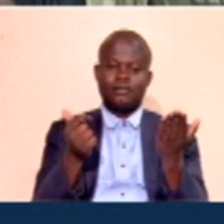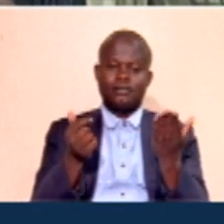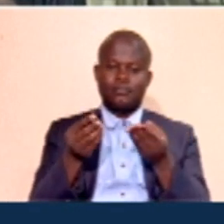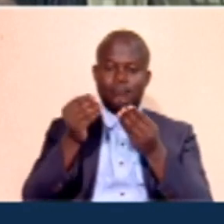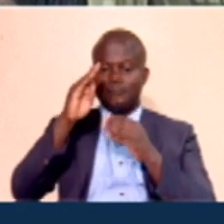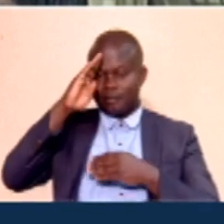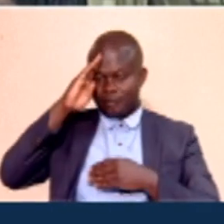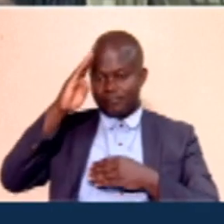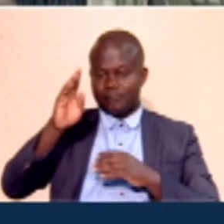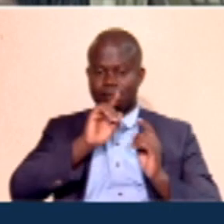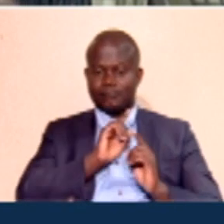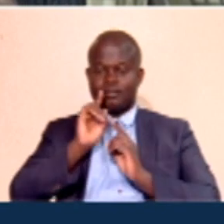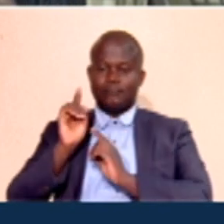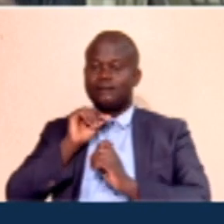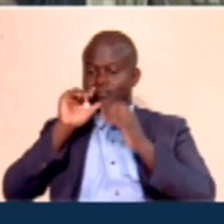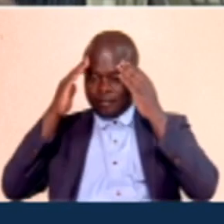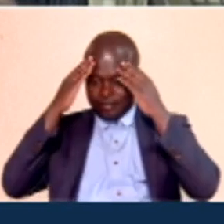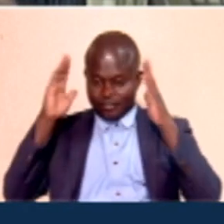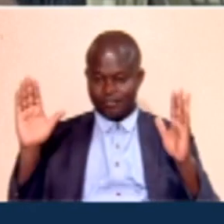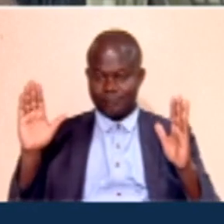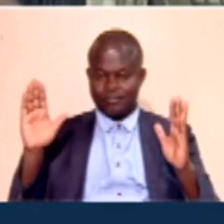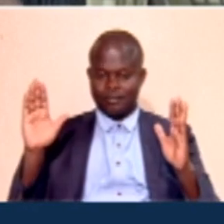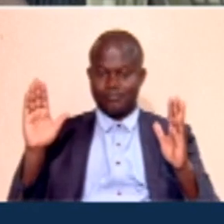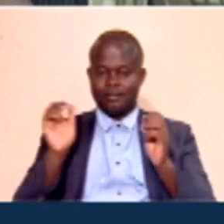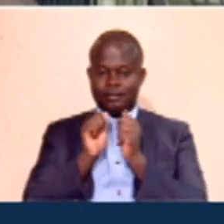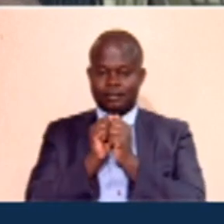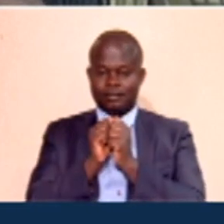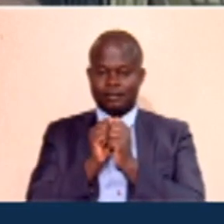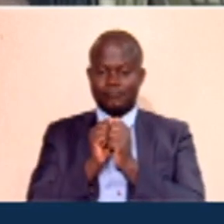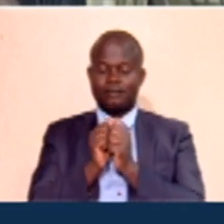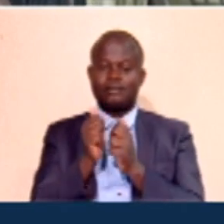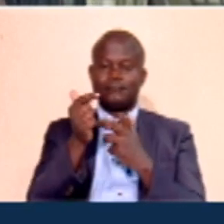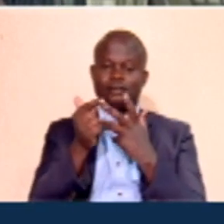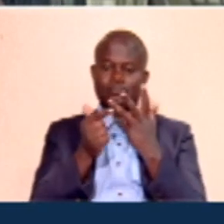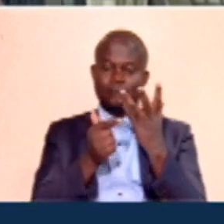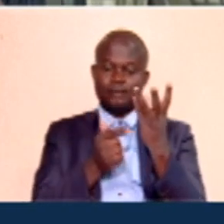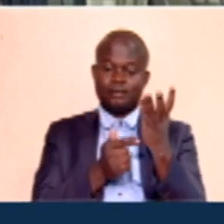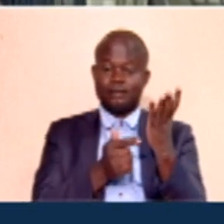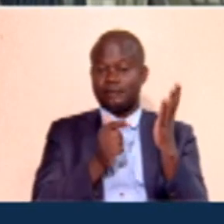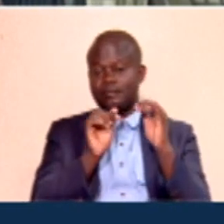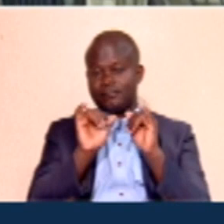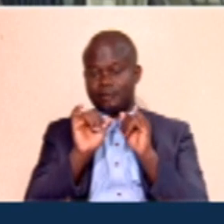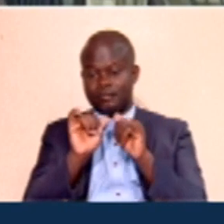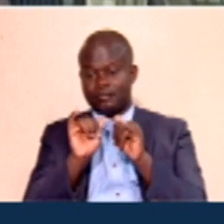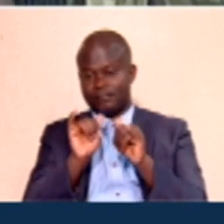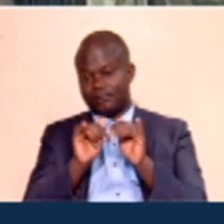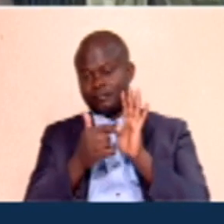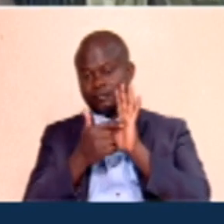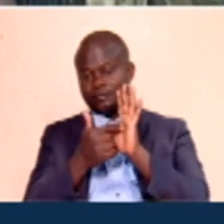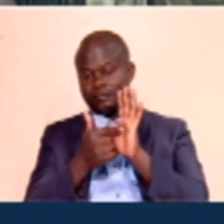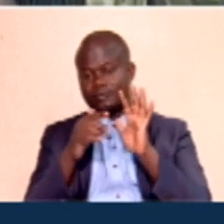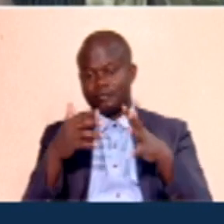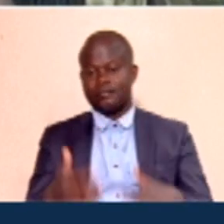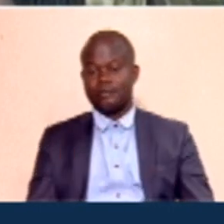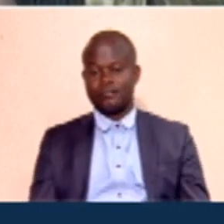Isariyuti umusirikari utazwi. Yego. Ese ibi bihangano birateganya kuguma muri iyi ngoro bimeze